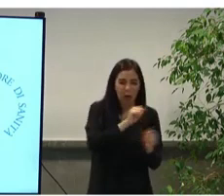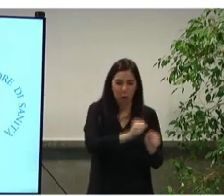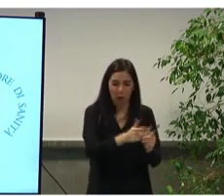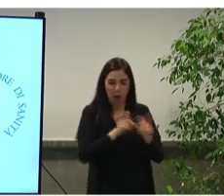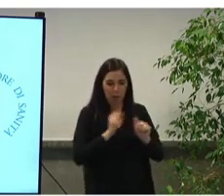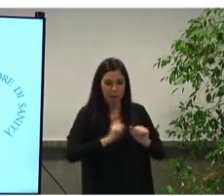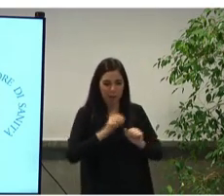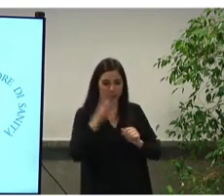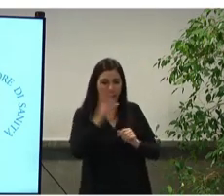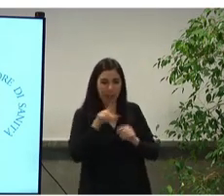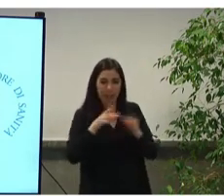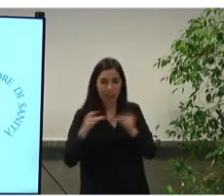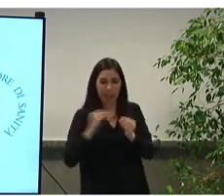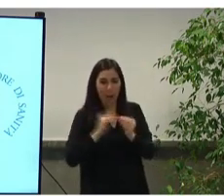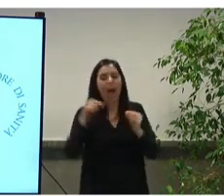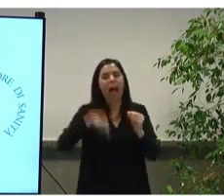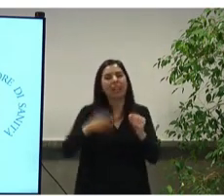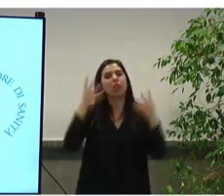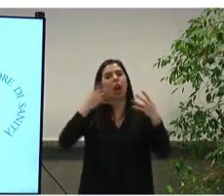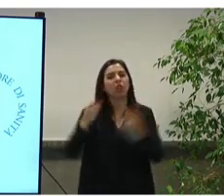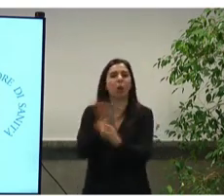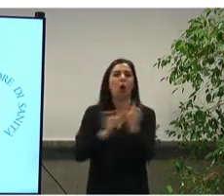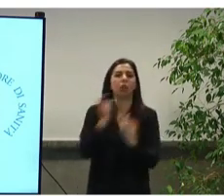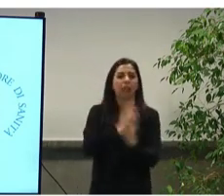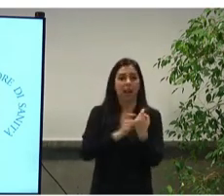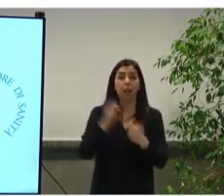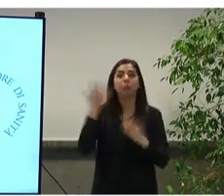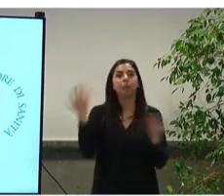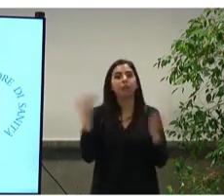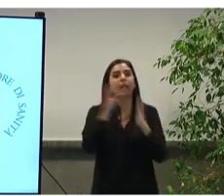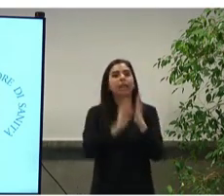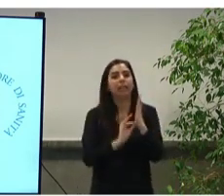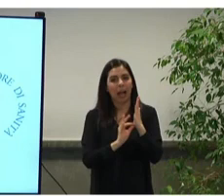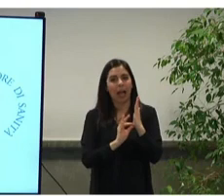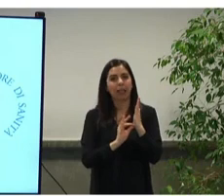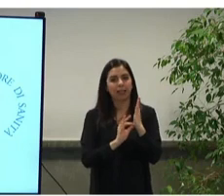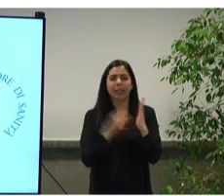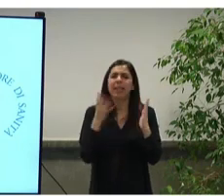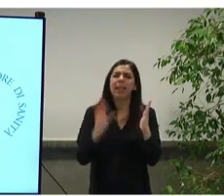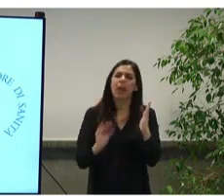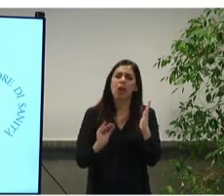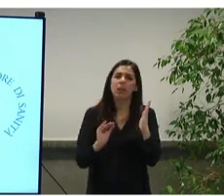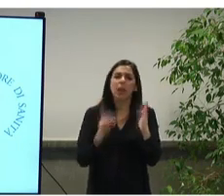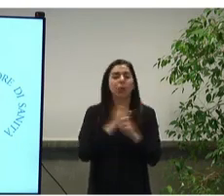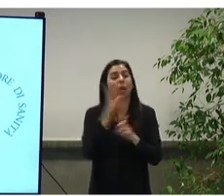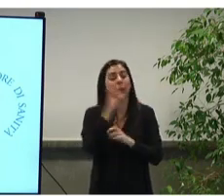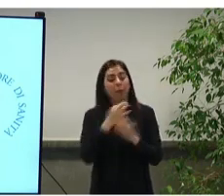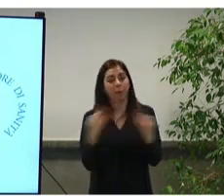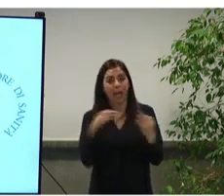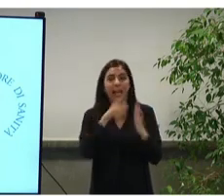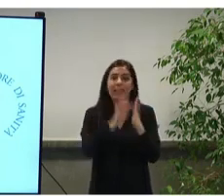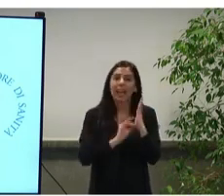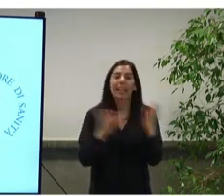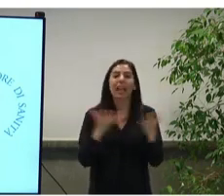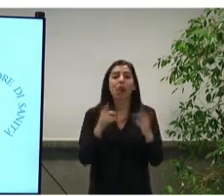l'epidemia. Allora, i dati, ovviamente è importante anche capirsi bene su cosa sono i dati e come possono essere